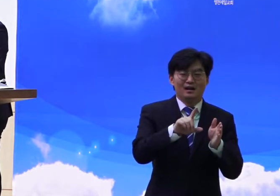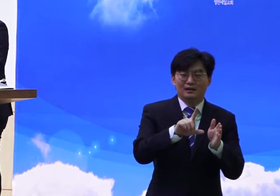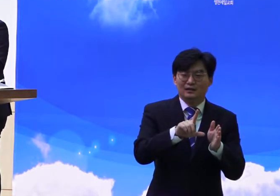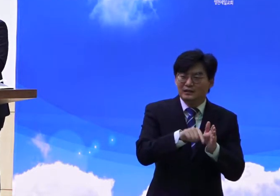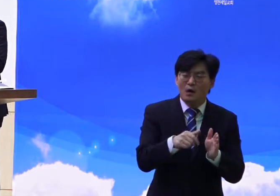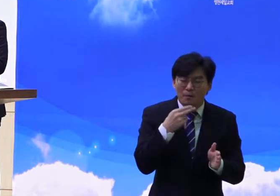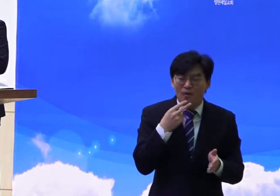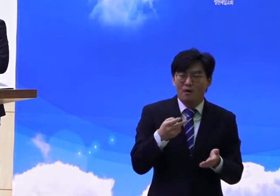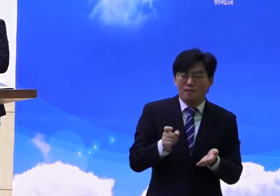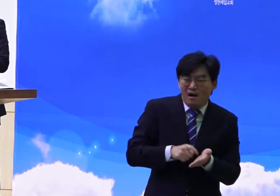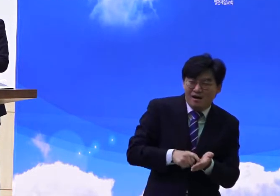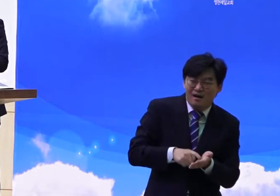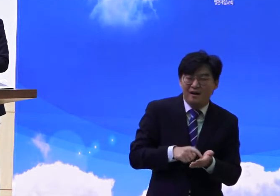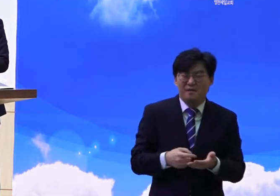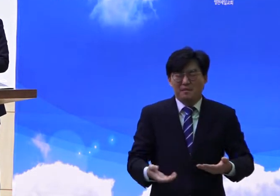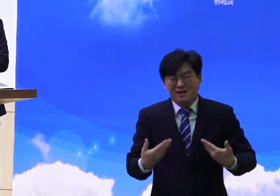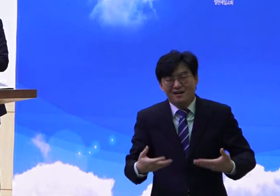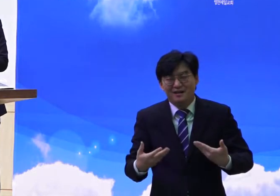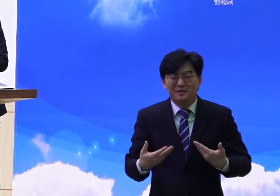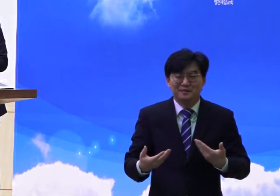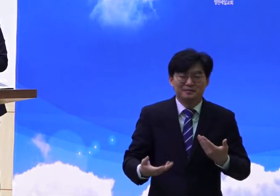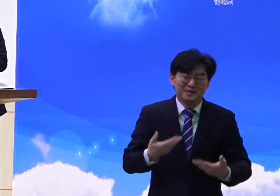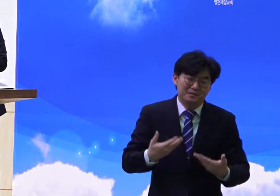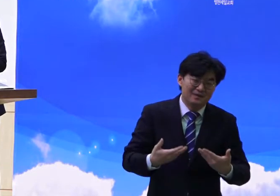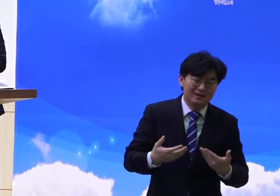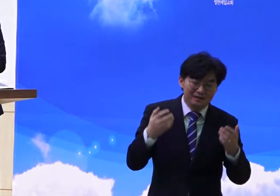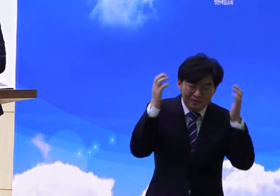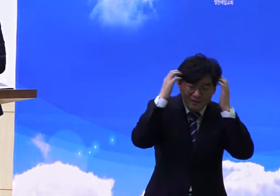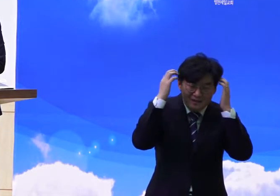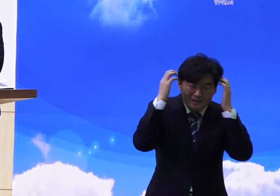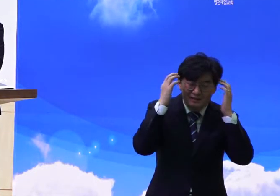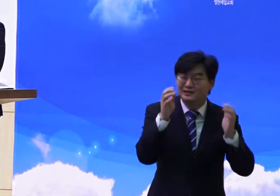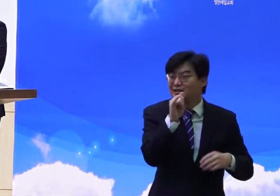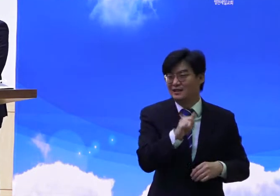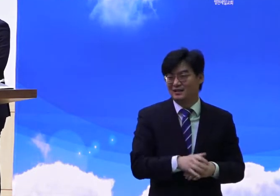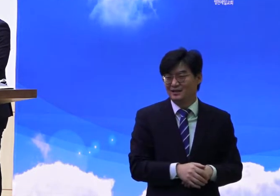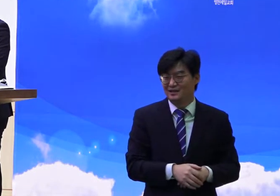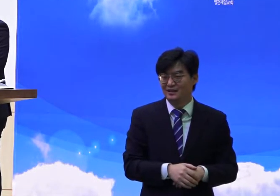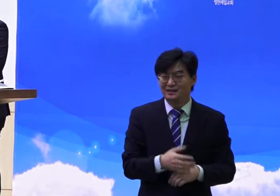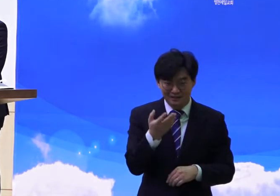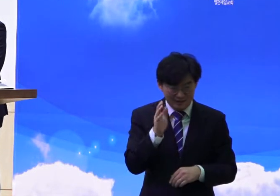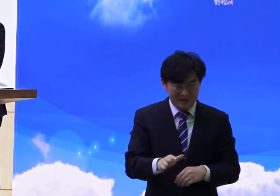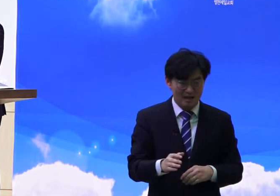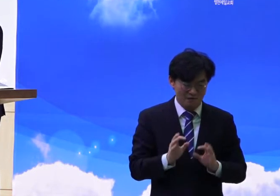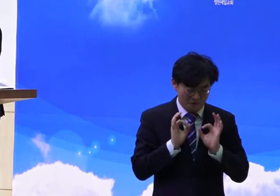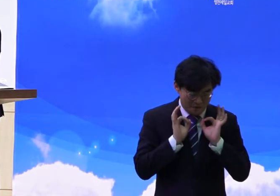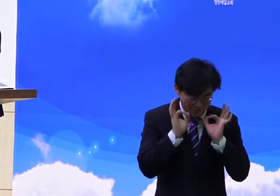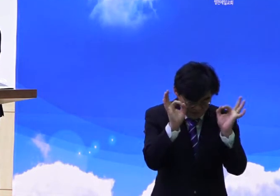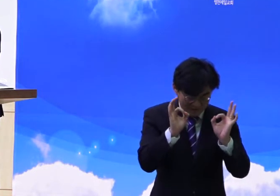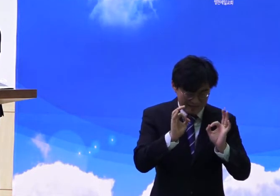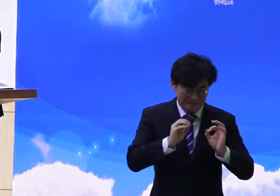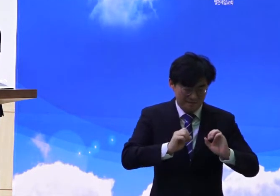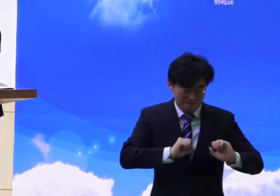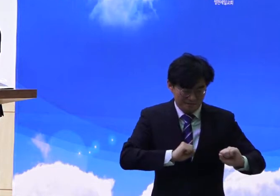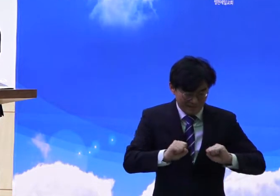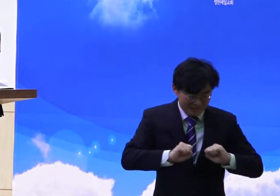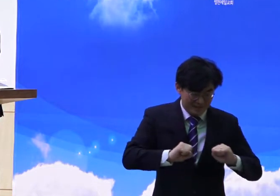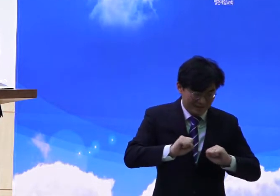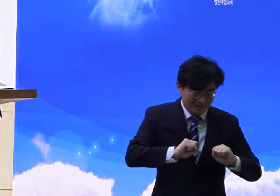들면 이런 부분들은 그래도 대부분의 사람들이 어떻게 해서든 감당하고 견뎌냅니다. 그런데